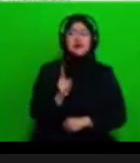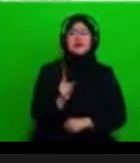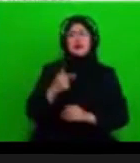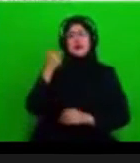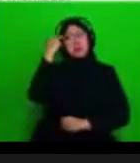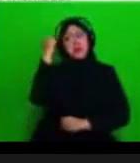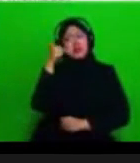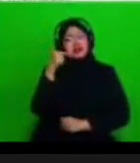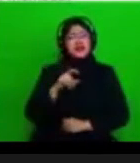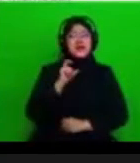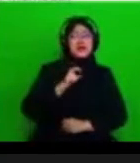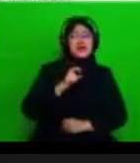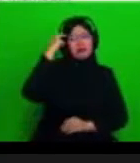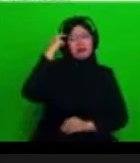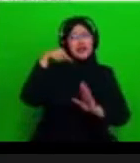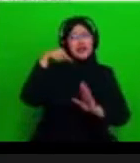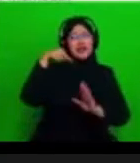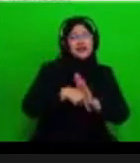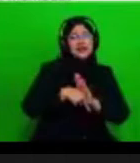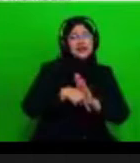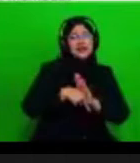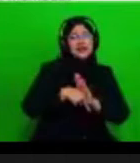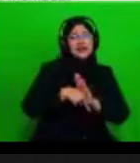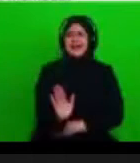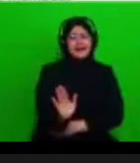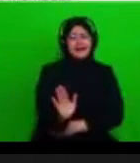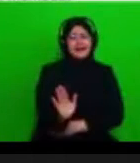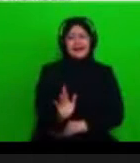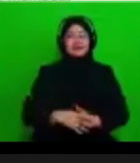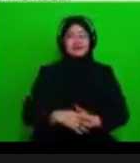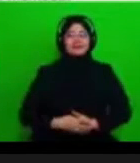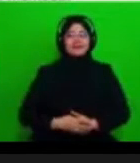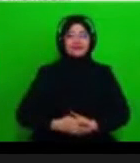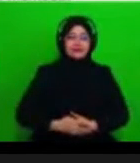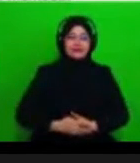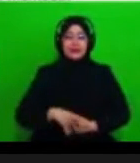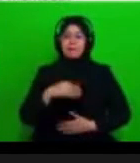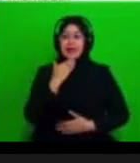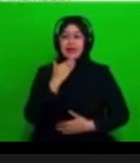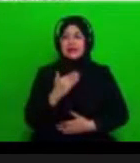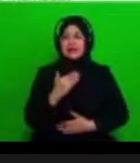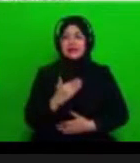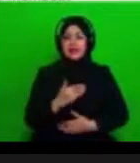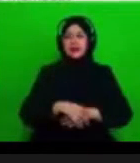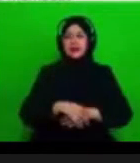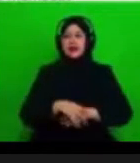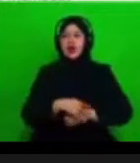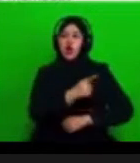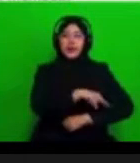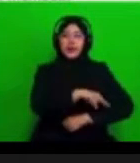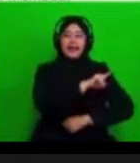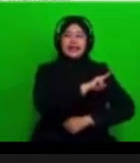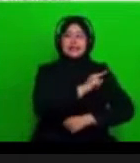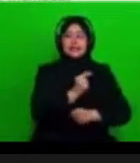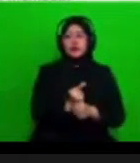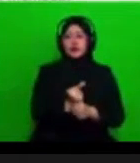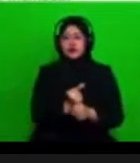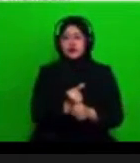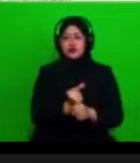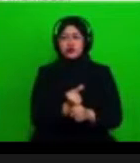Apa critical thinking, apa kreativitasnya. Jadi memang rata-rata skor kompetensi guru kita